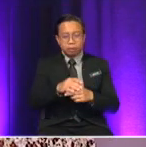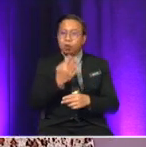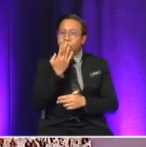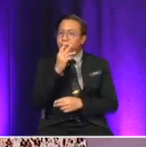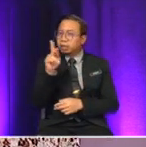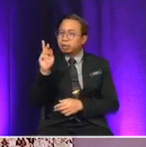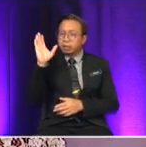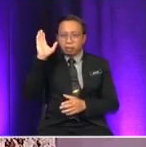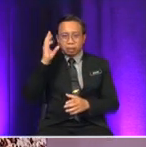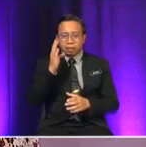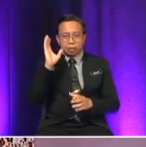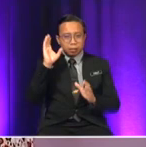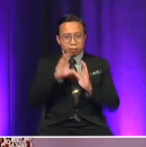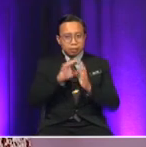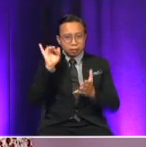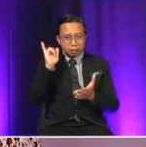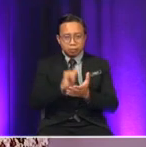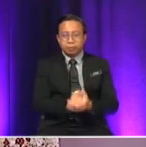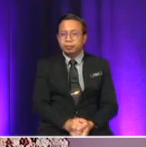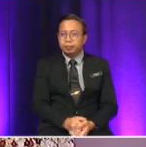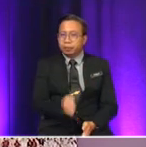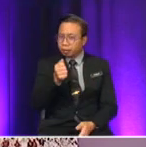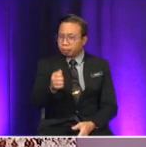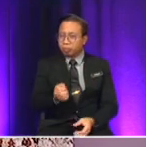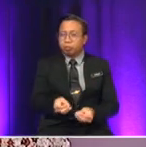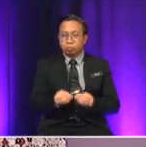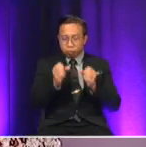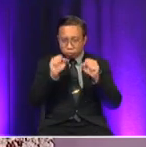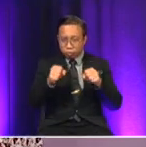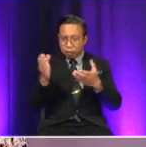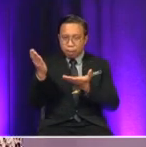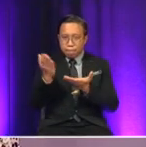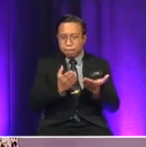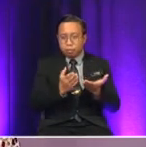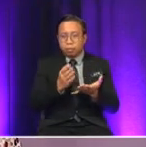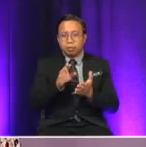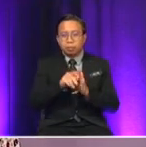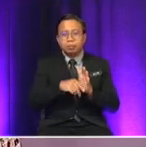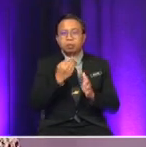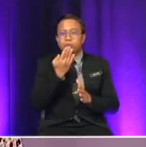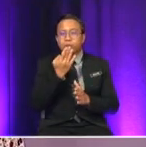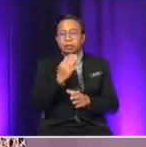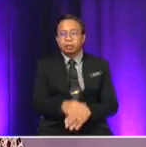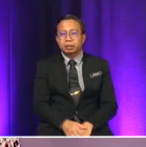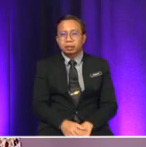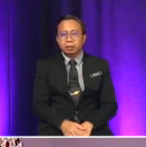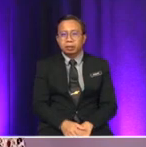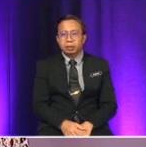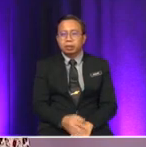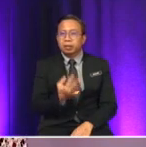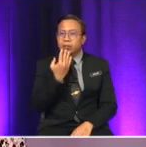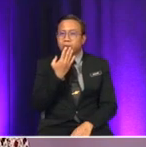tersebut. Itu sebabnya kamu ni dibenarkan membawa peralatan mewarna, terutama sekali pensel